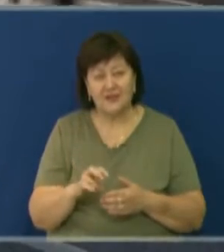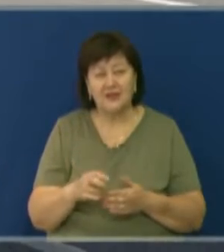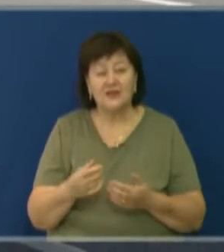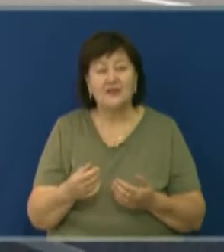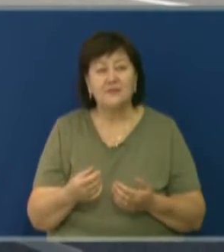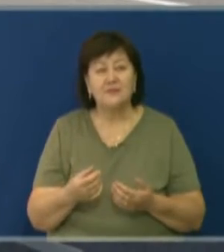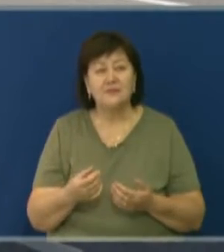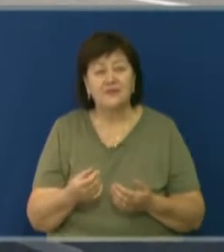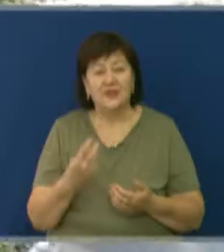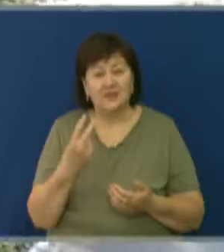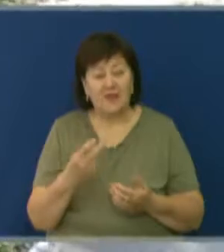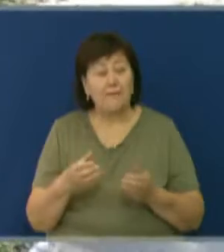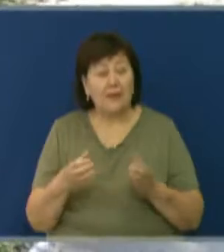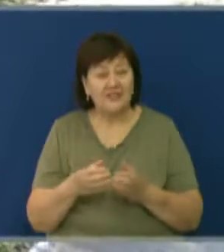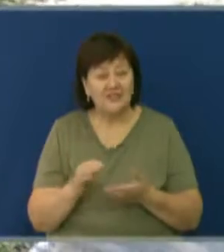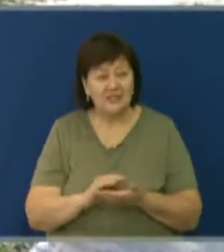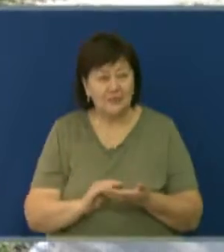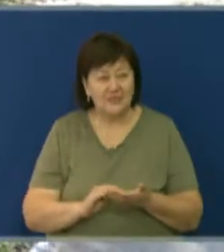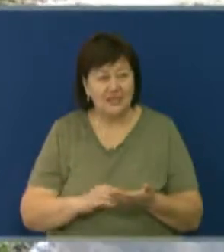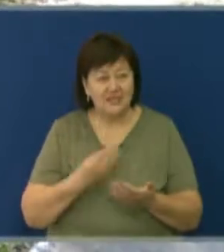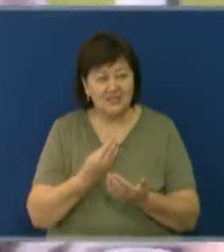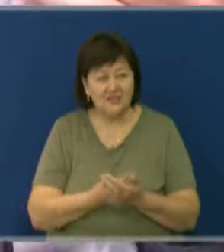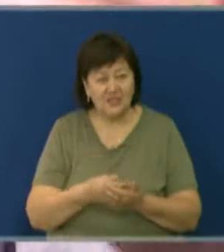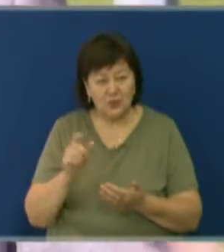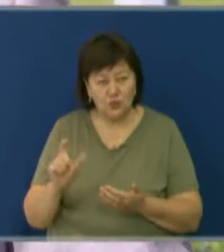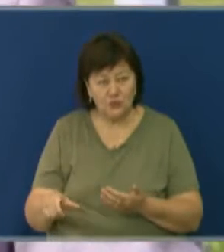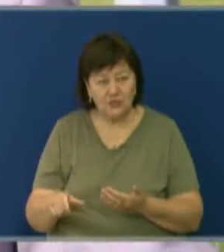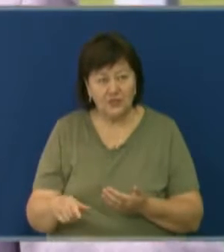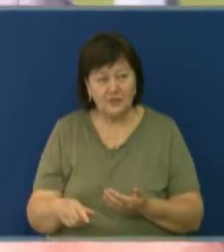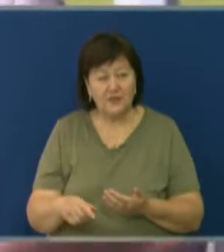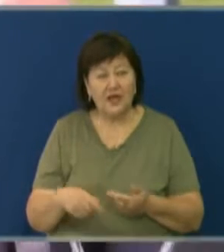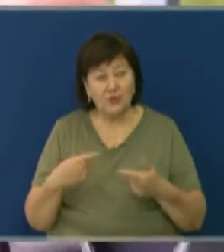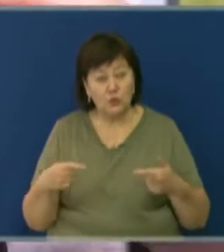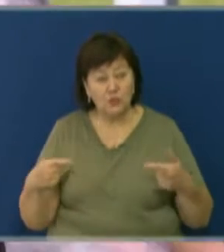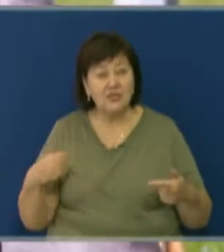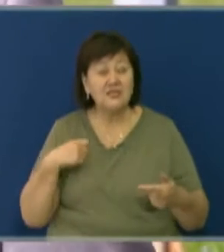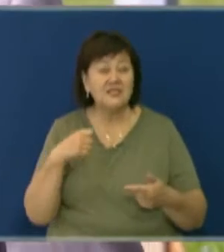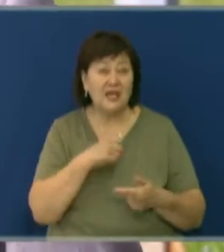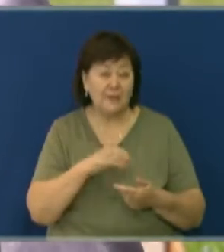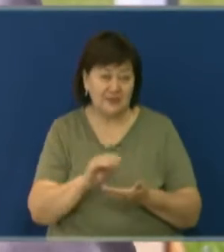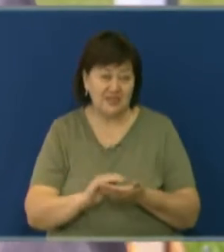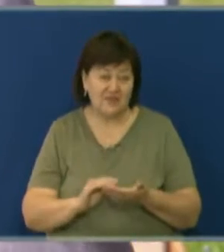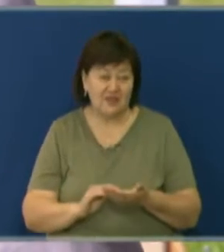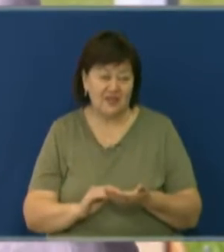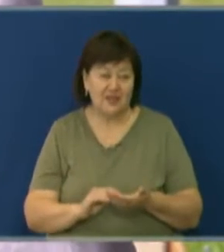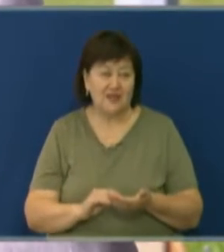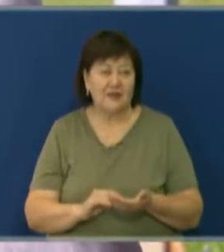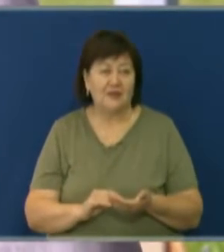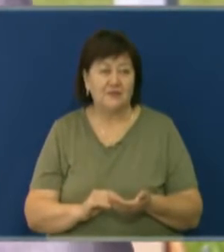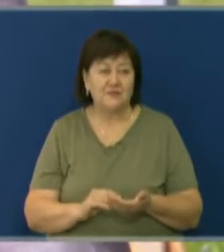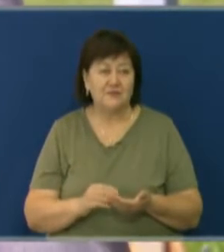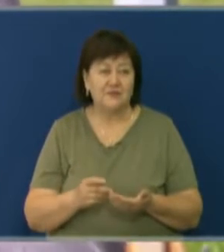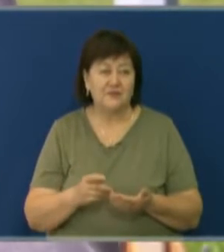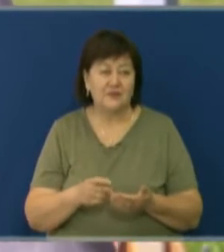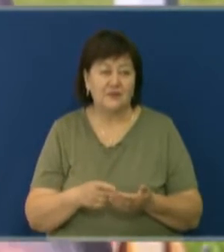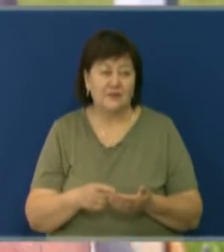демократиялық патриоттық партиясы өз үміткерлерін ұсынды. Қазір осы ұсынылған